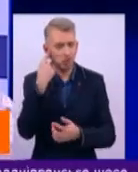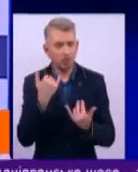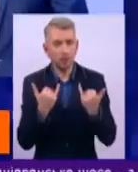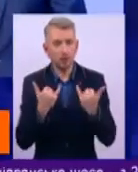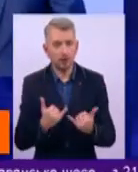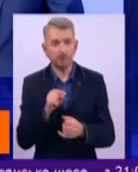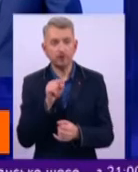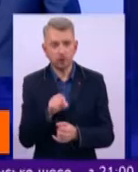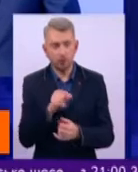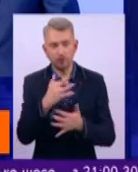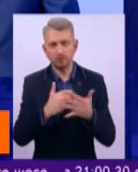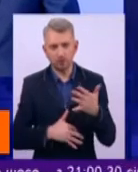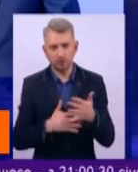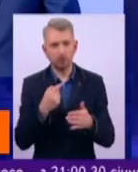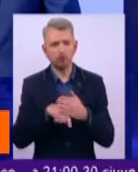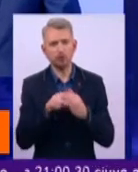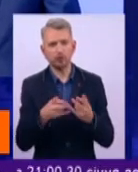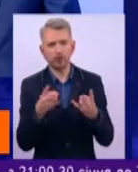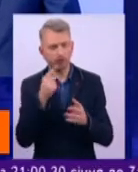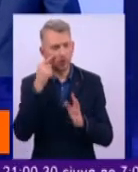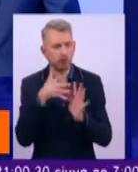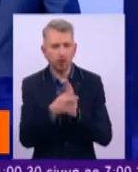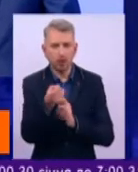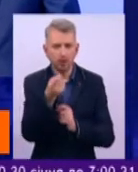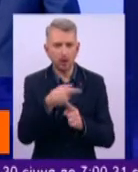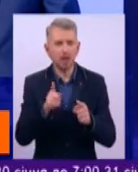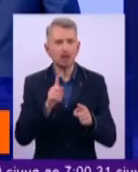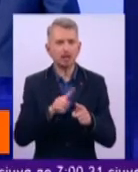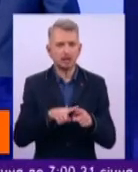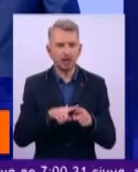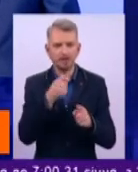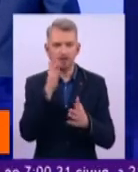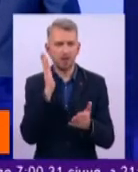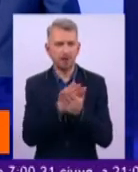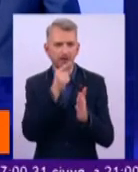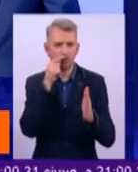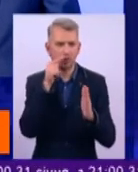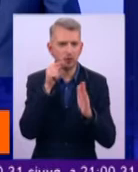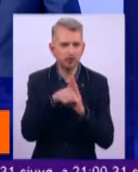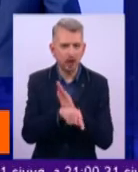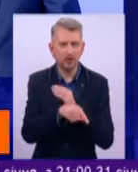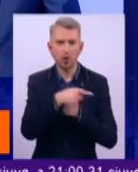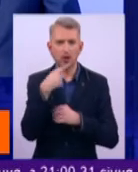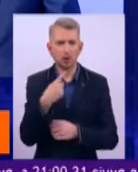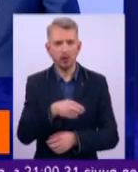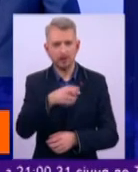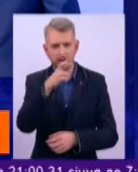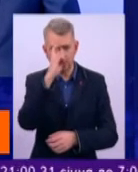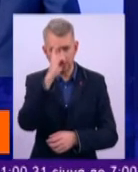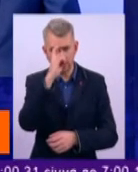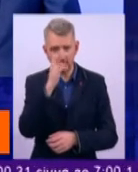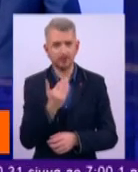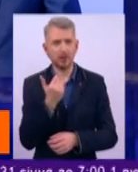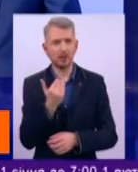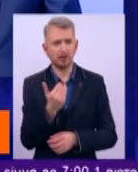в цьому саме списку, тому що тут треба зерно розуміти, це Кремлінгейт, тобто втручання, пряме втручання Російської Федерації, безпосередньо їх